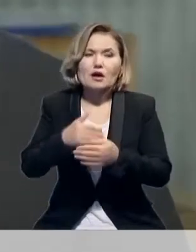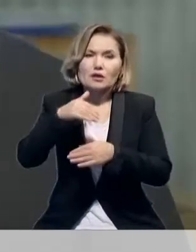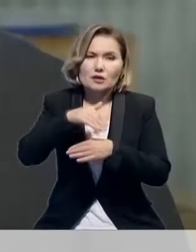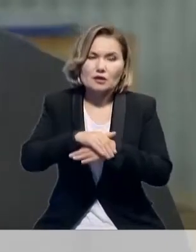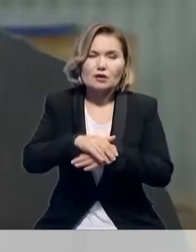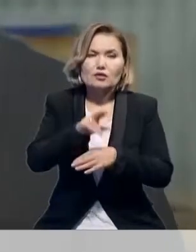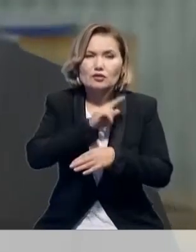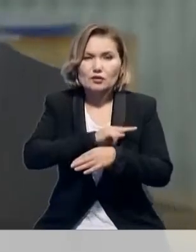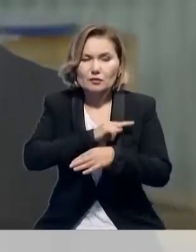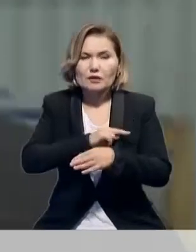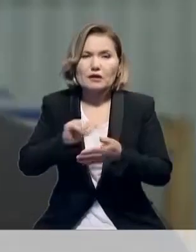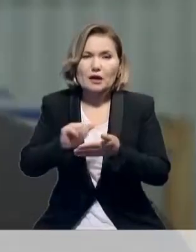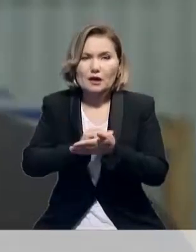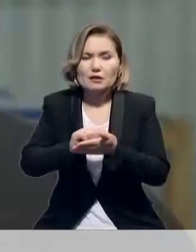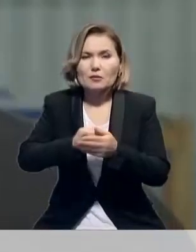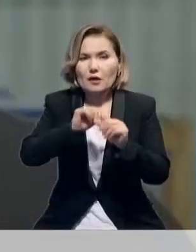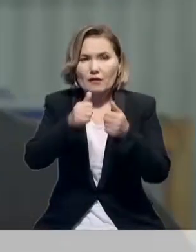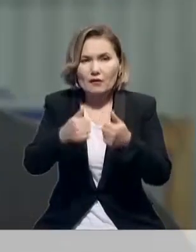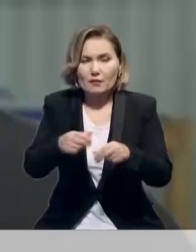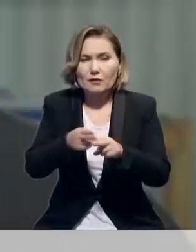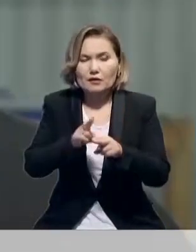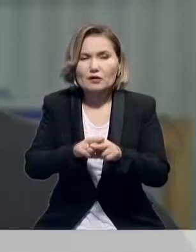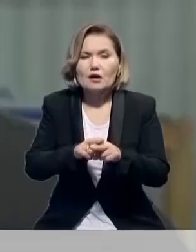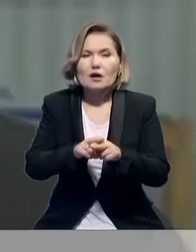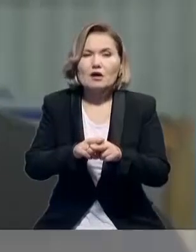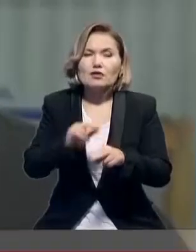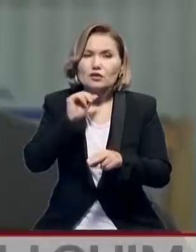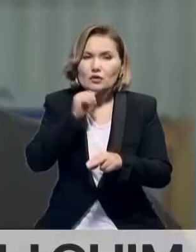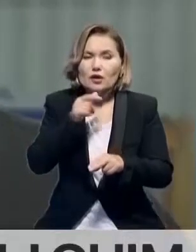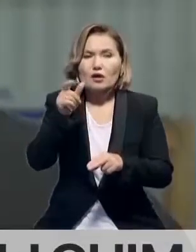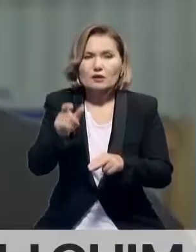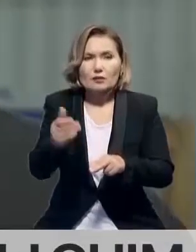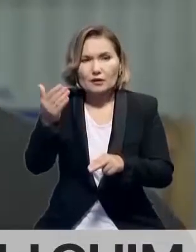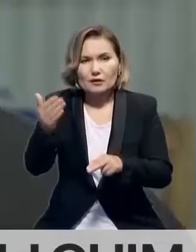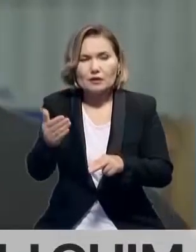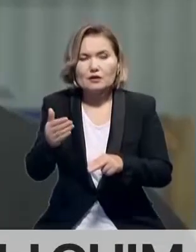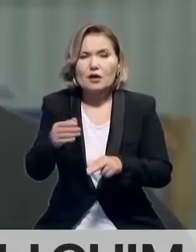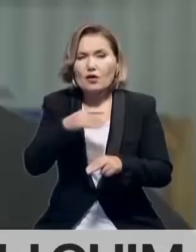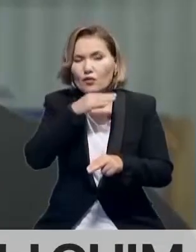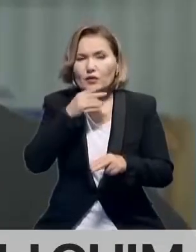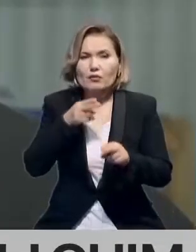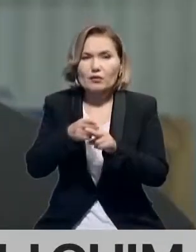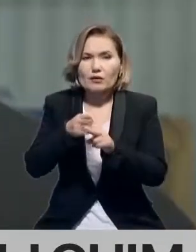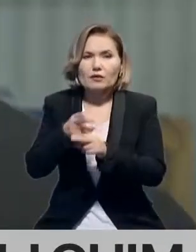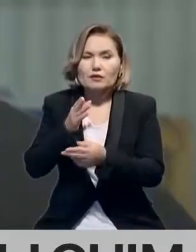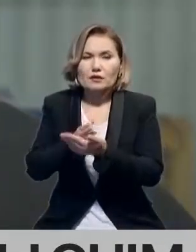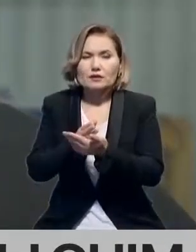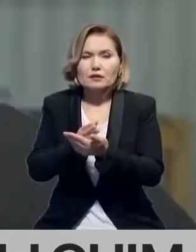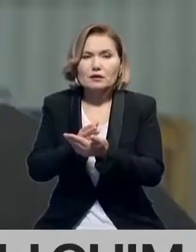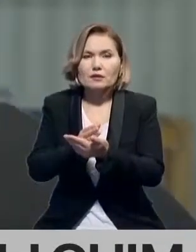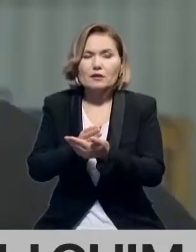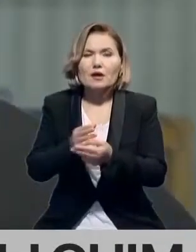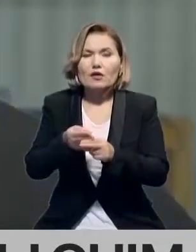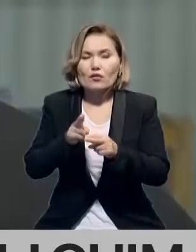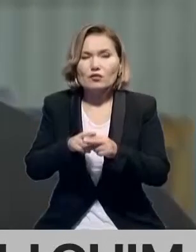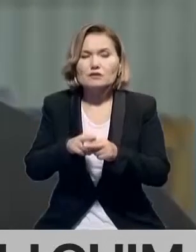офиста жұмыс істейміз қағаздармен. Ал істемейм жалқау адамға ол әрбір нәрседен кедергі өзіне тауып ала береді. Қағаздан тауып